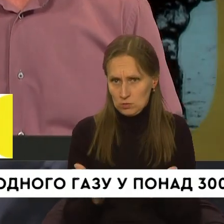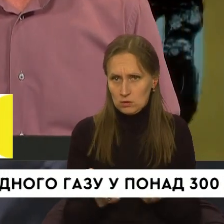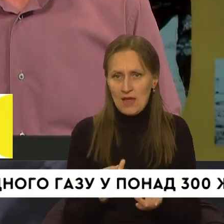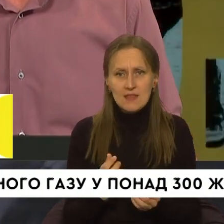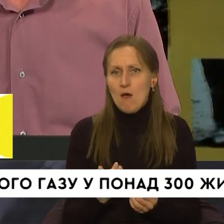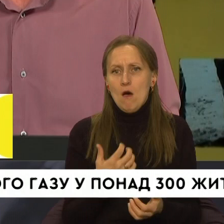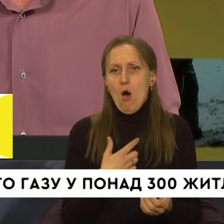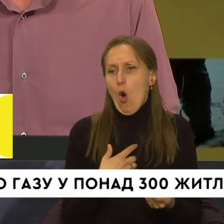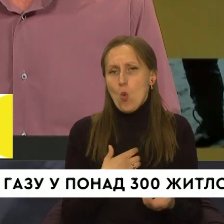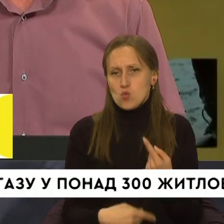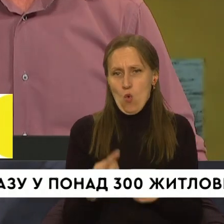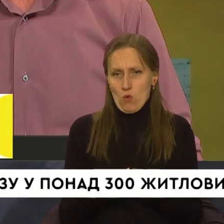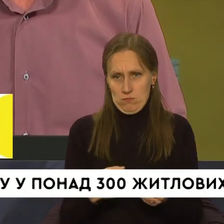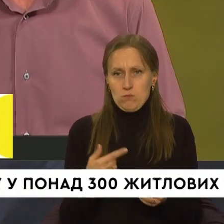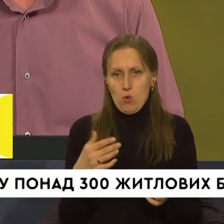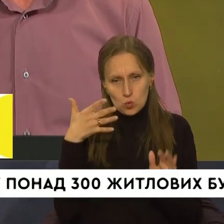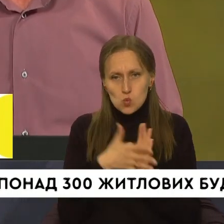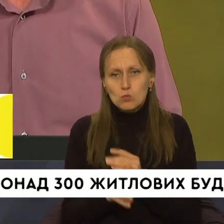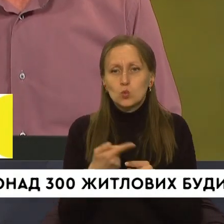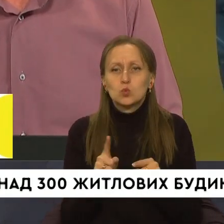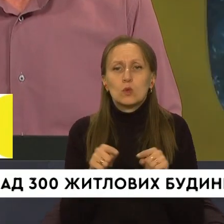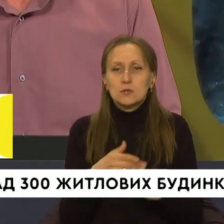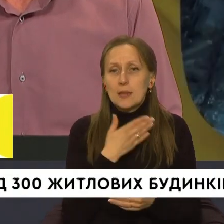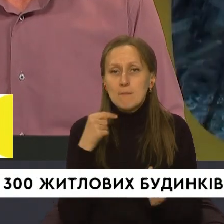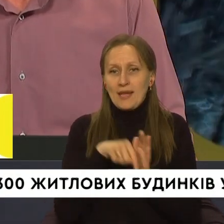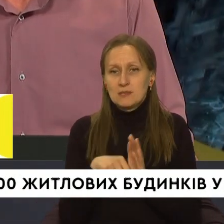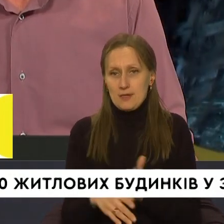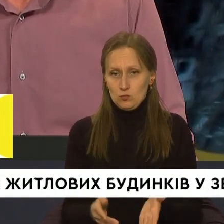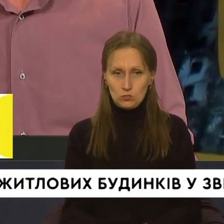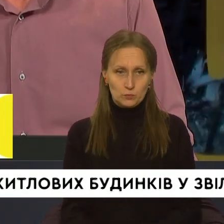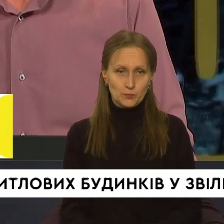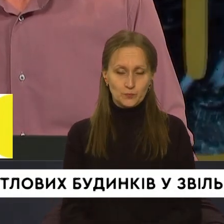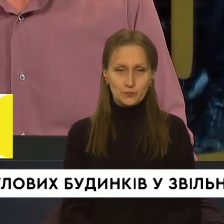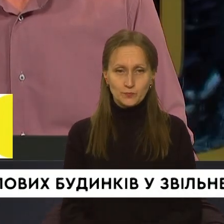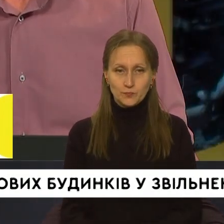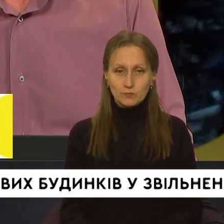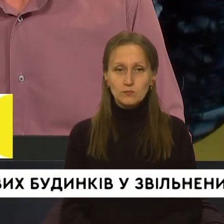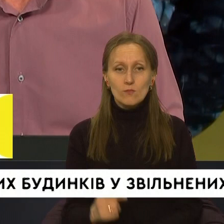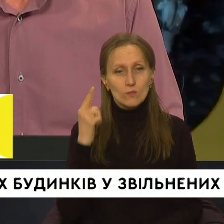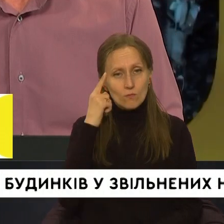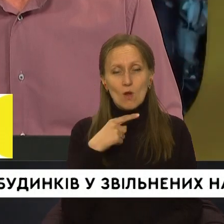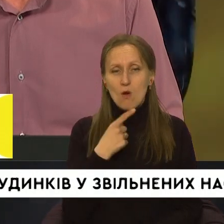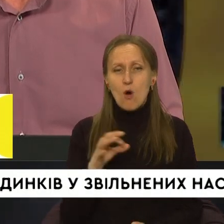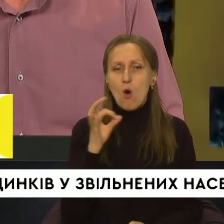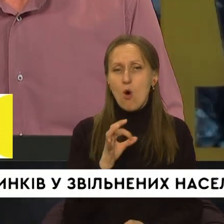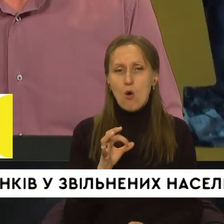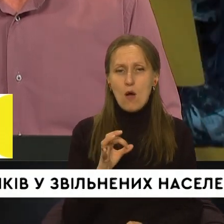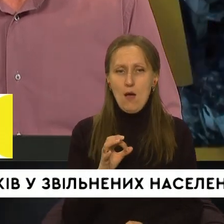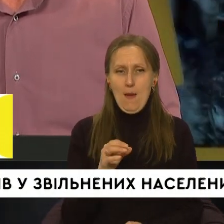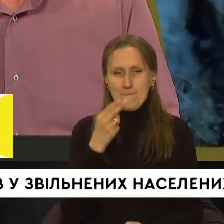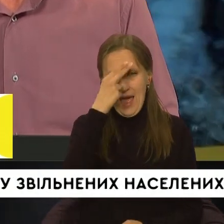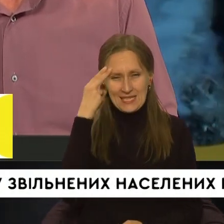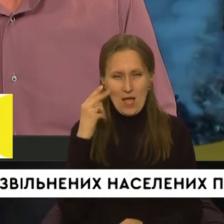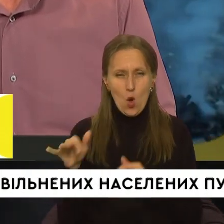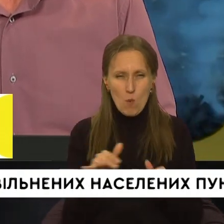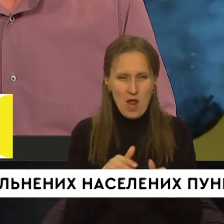збираються вони вже повертатися, бо зрозуміли, що це не має сенсу. Я думаю, мова йде не про партизанські